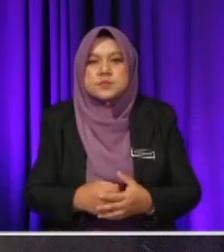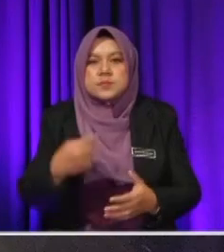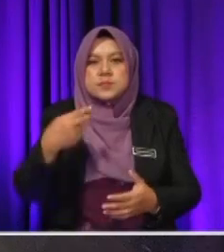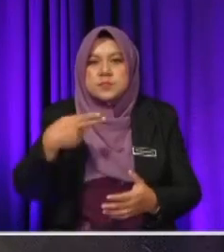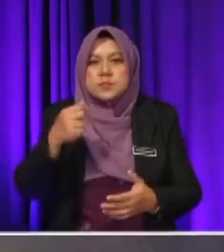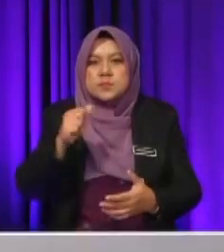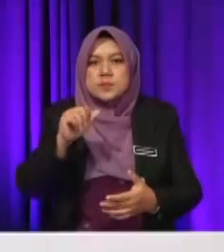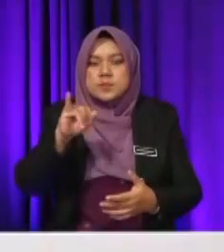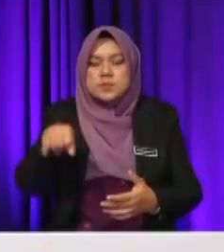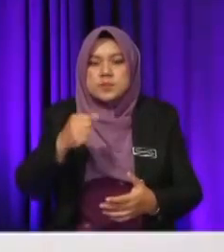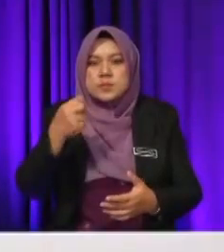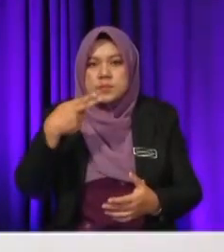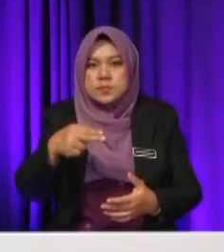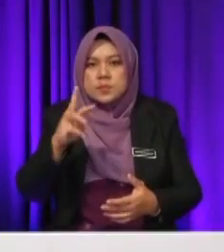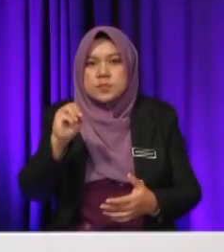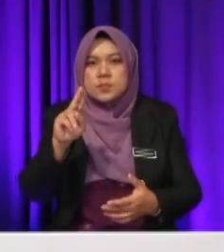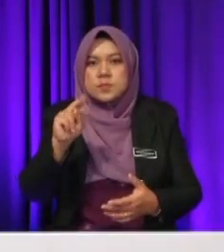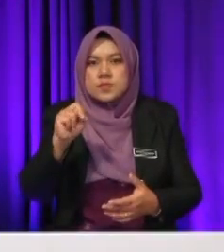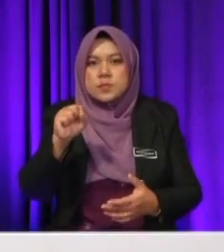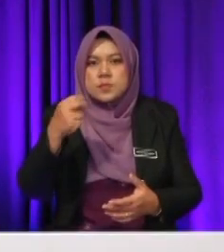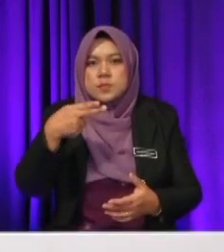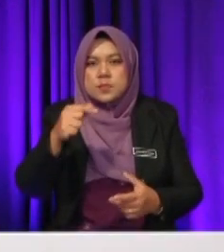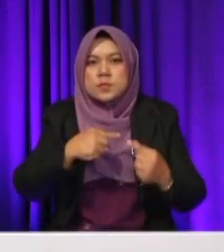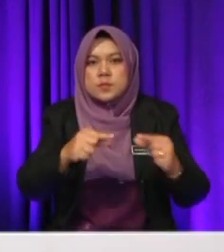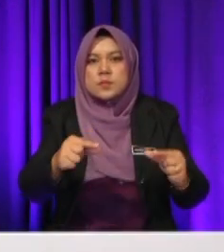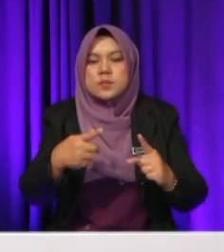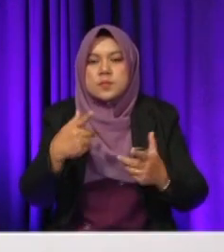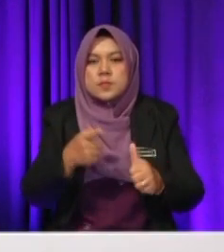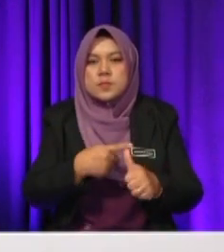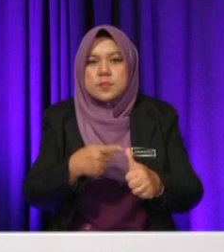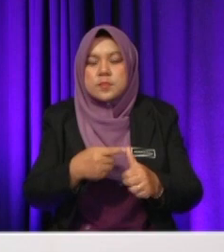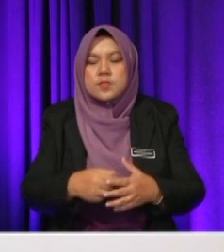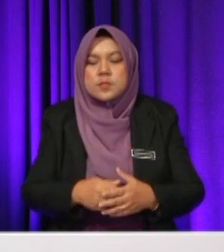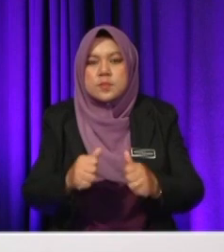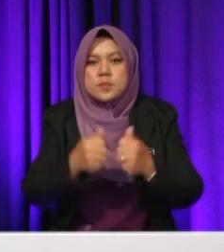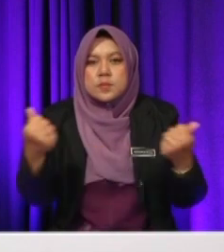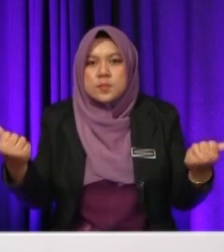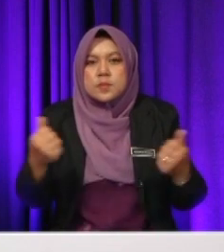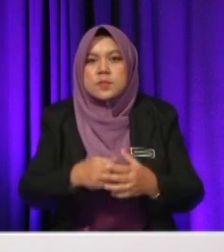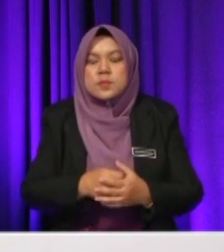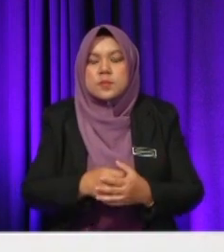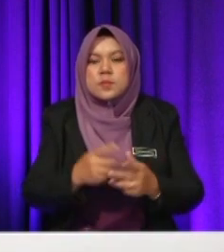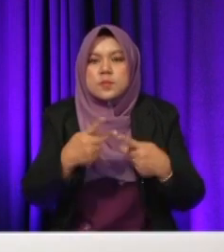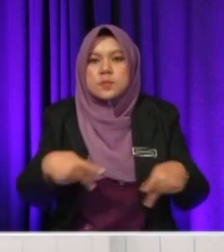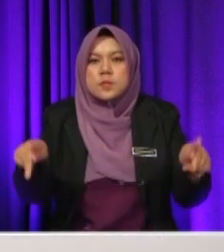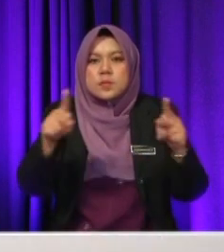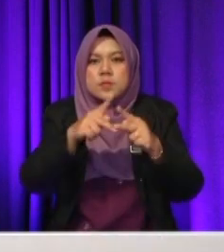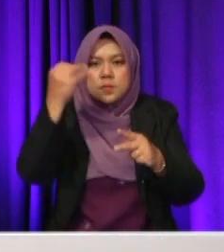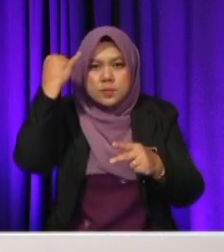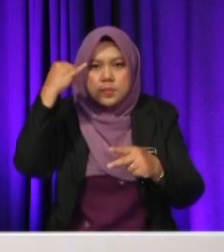Sulaiman merupakan penggerak utama majalah bulan Melayu kerap mengingat kepentingan ilmu